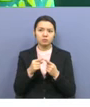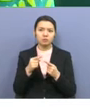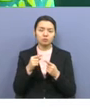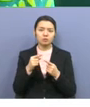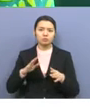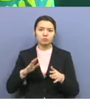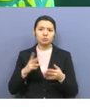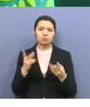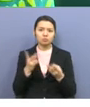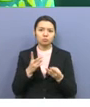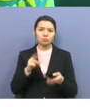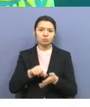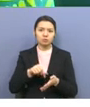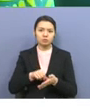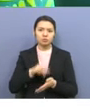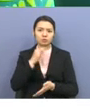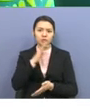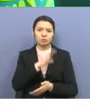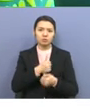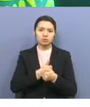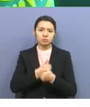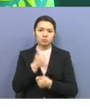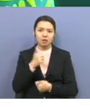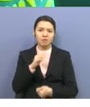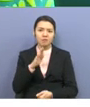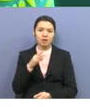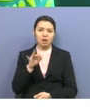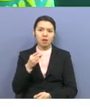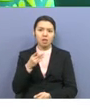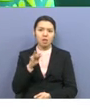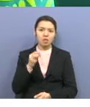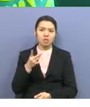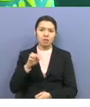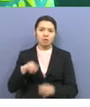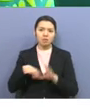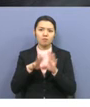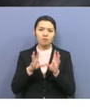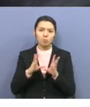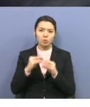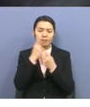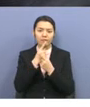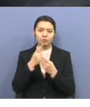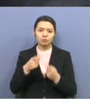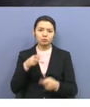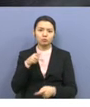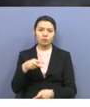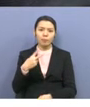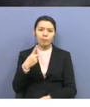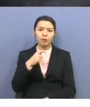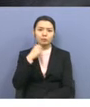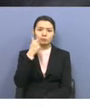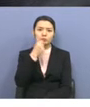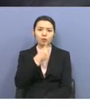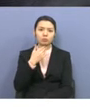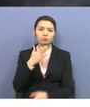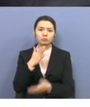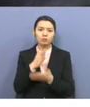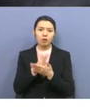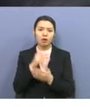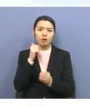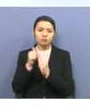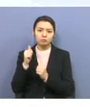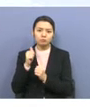әрекет ету керектігін айтты. Депутат Василий Олейниктің айтуынша, жалпы мағлұматтандыру 2021 жылдан бастап